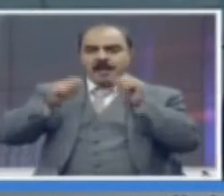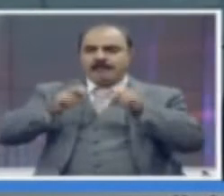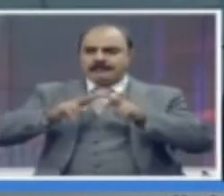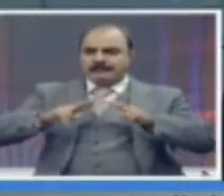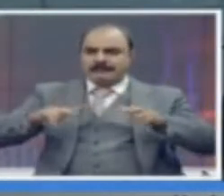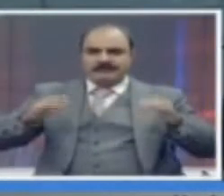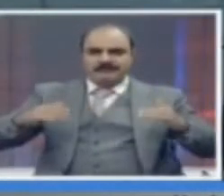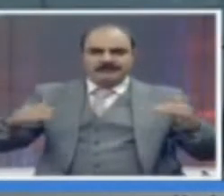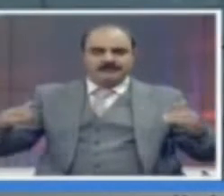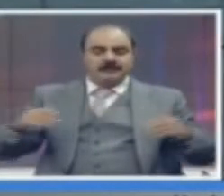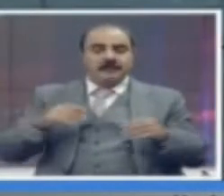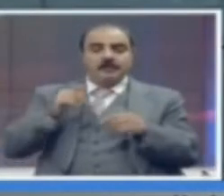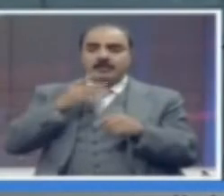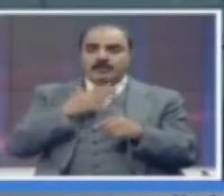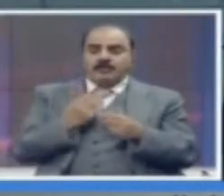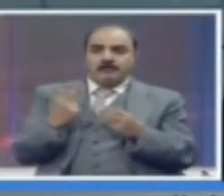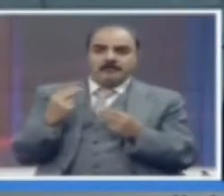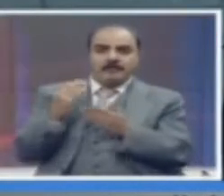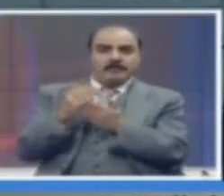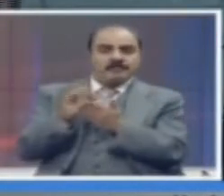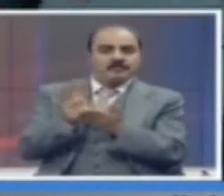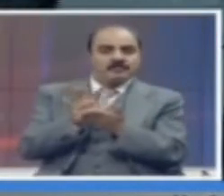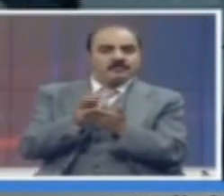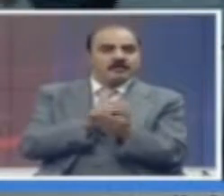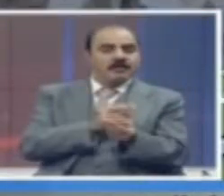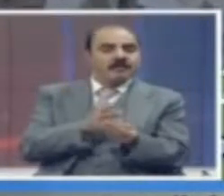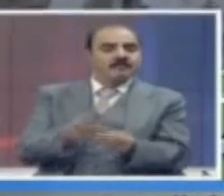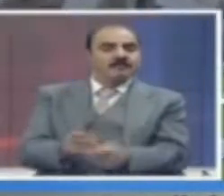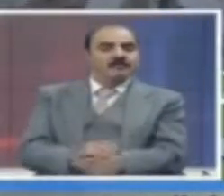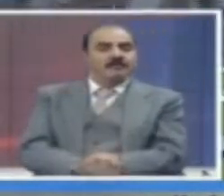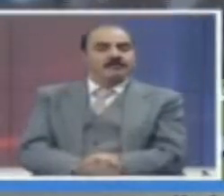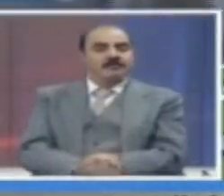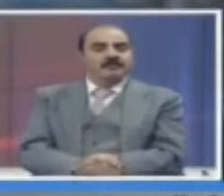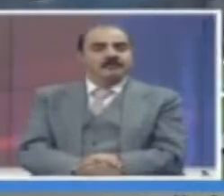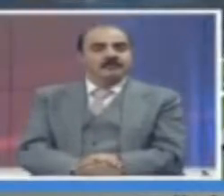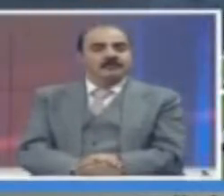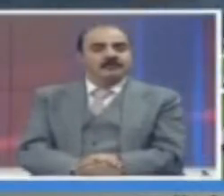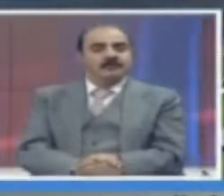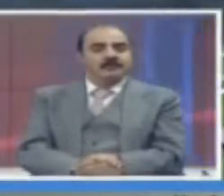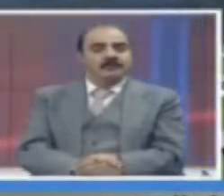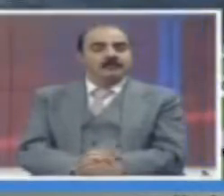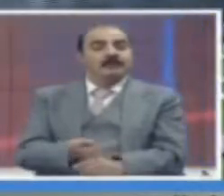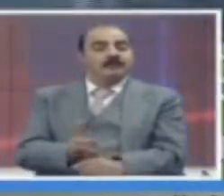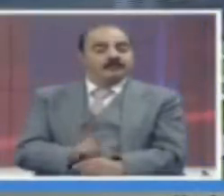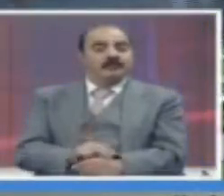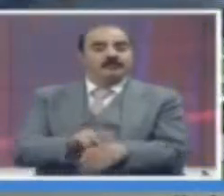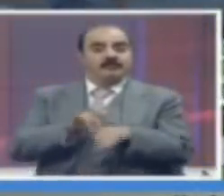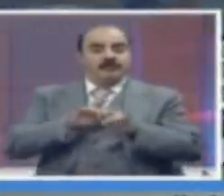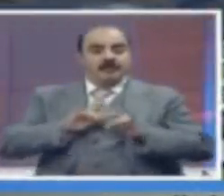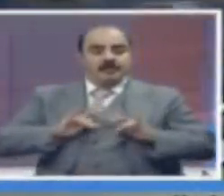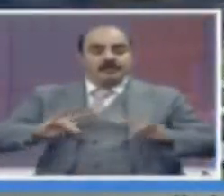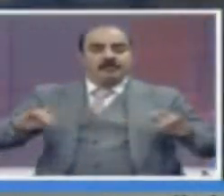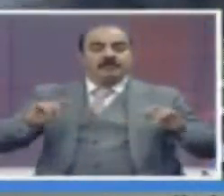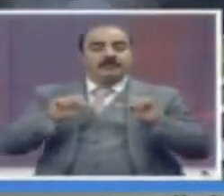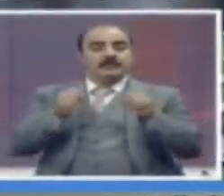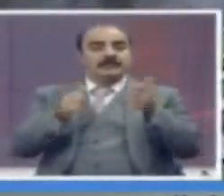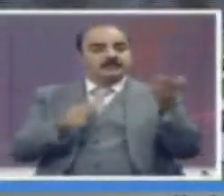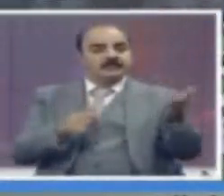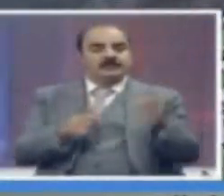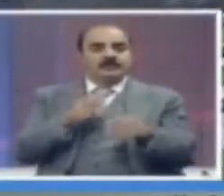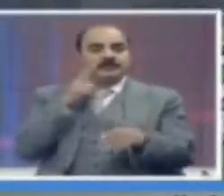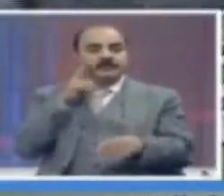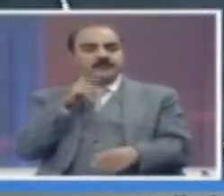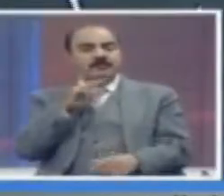تجارية، فيها بازارات، فيها أماكن ناخد فيها القطع التذكارية للمتحف، كمان في مقاعة للسينما 3D وفي